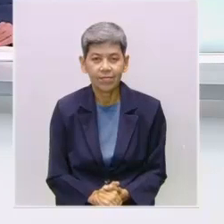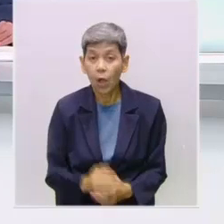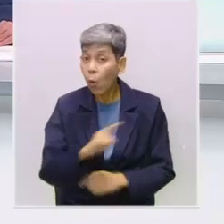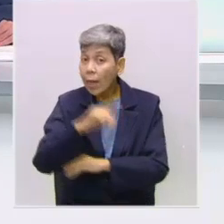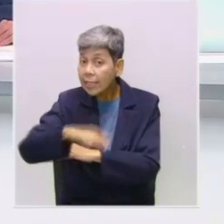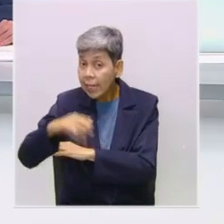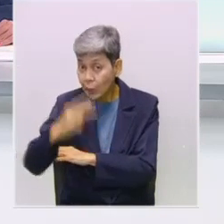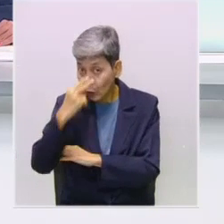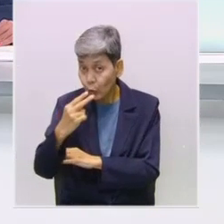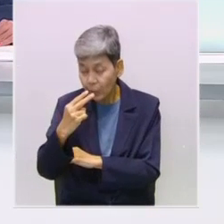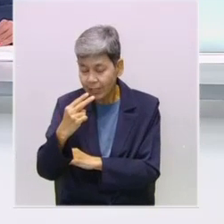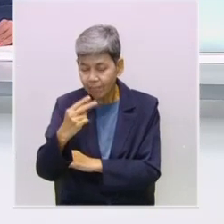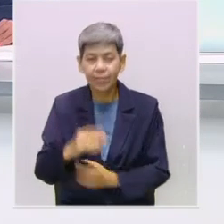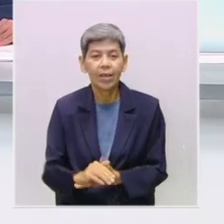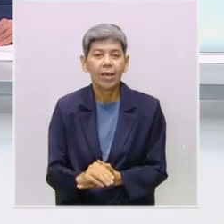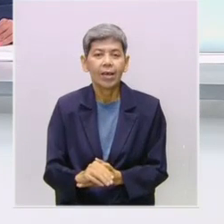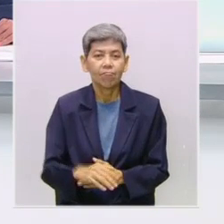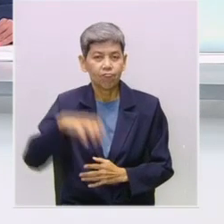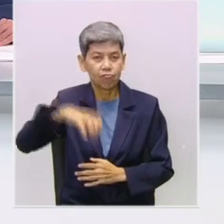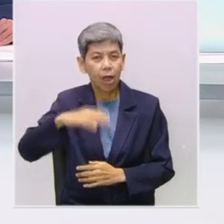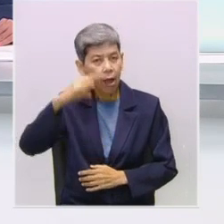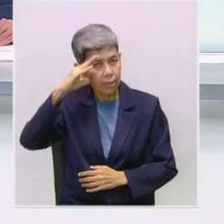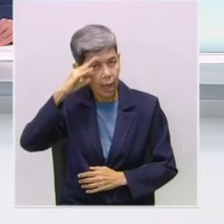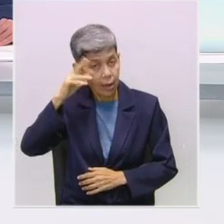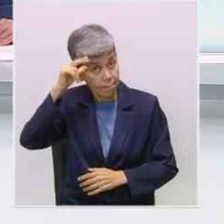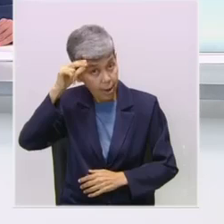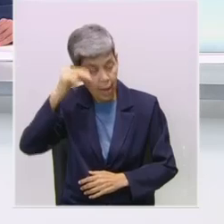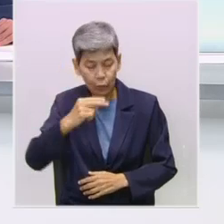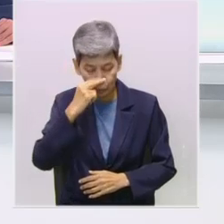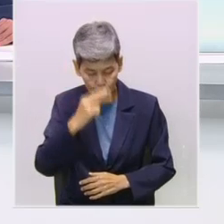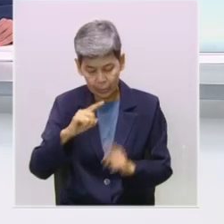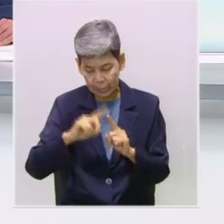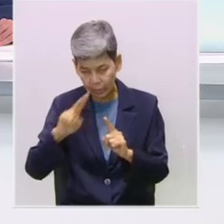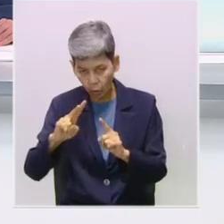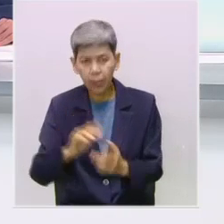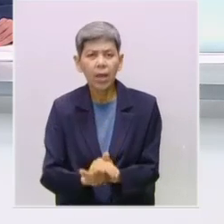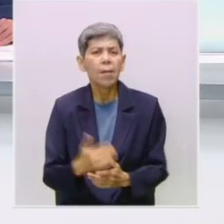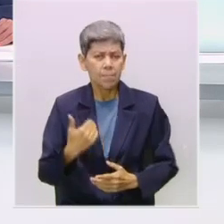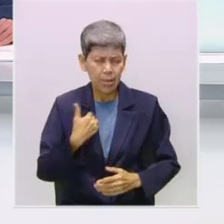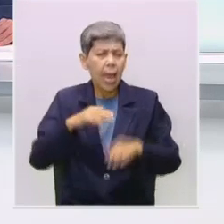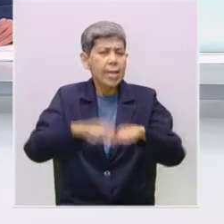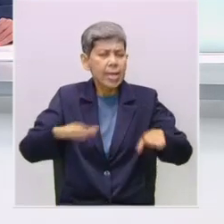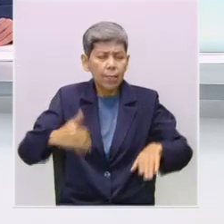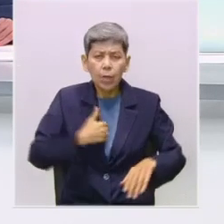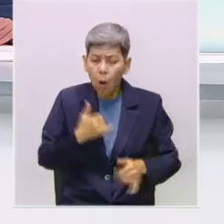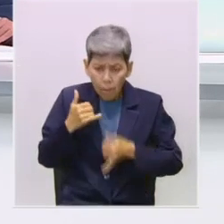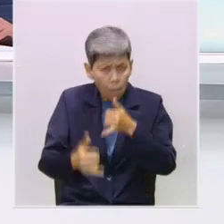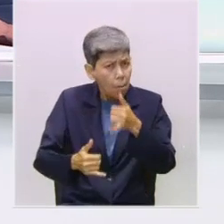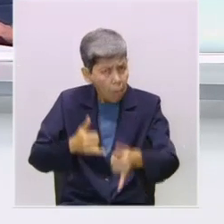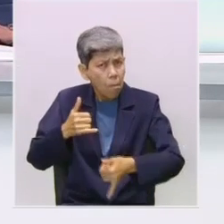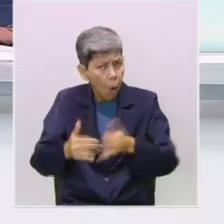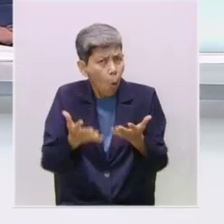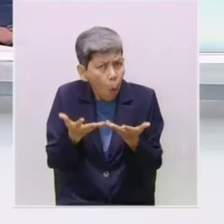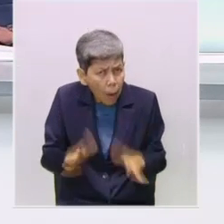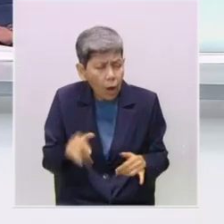ต่อเนื่องกันที่งานวันเด็กแห่งชาติอีกหนึ่งที่นะคะที่กองพลทหารม้าที่2รักษาพระองค์ค่ะที่มีเด็กๆเนี่ยมาร่วมกิจกรรม